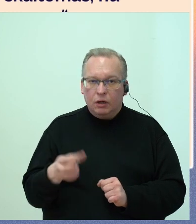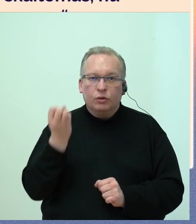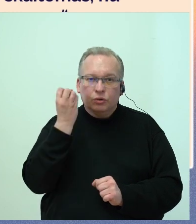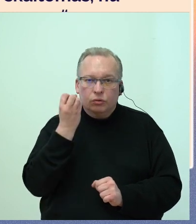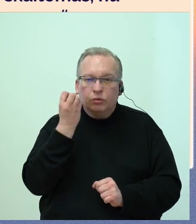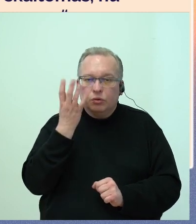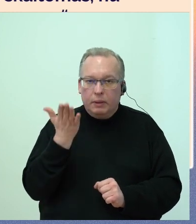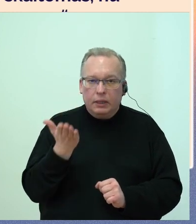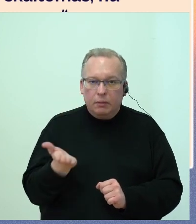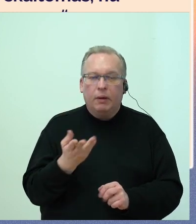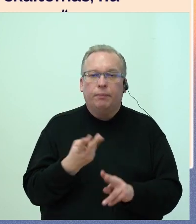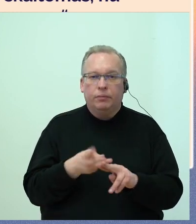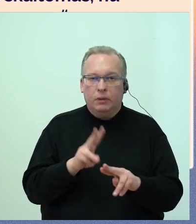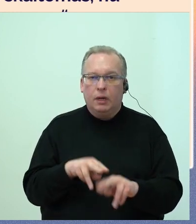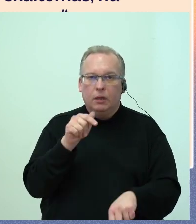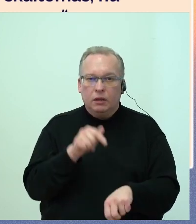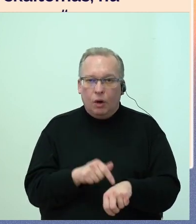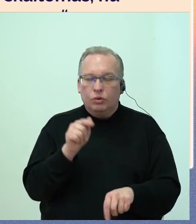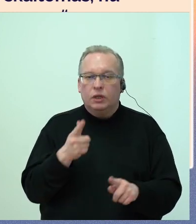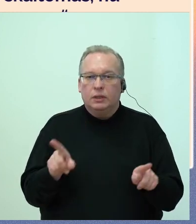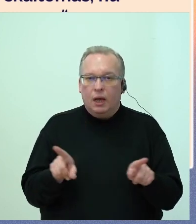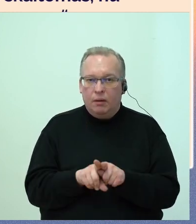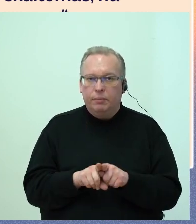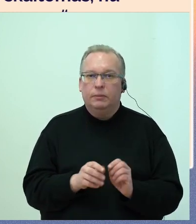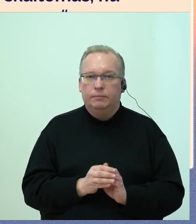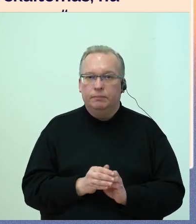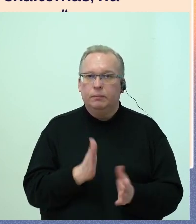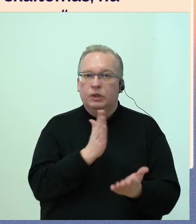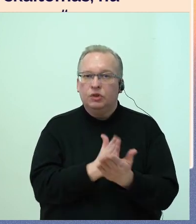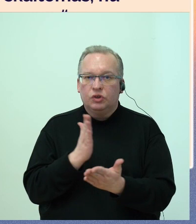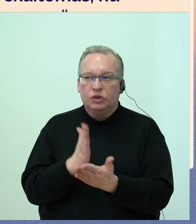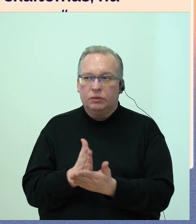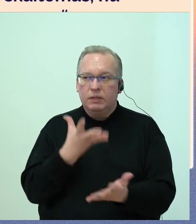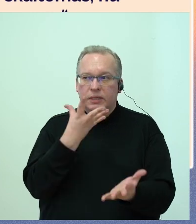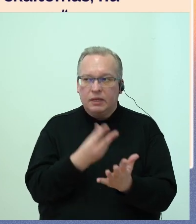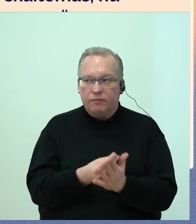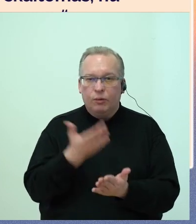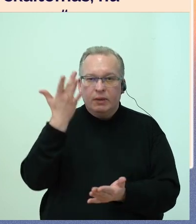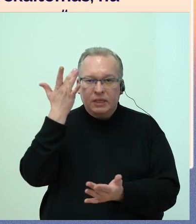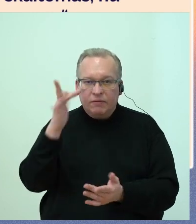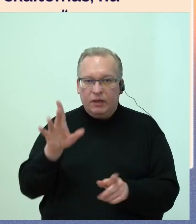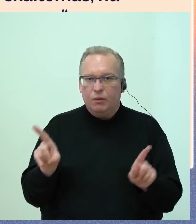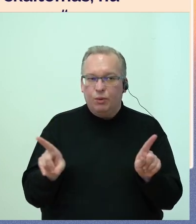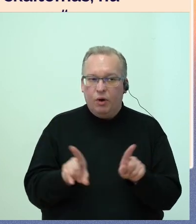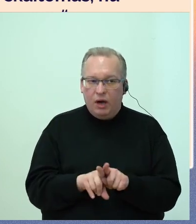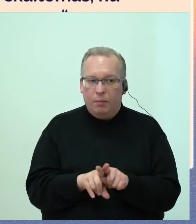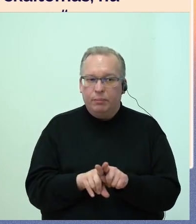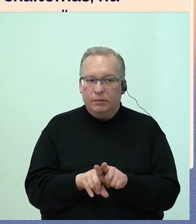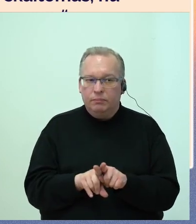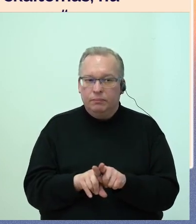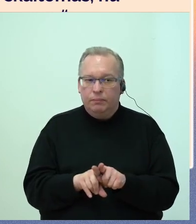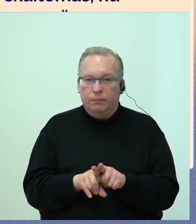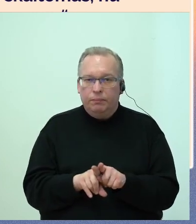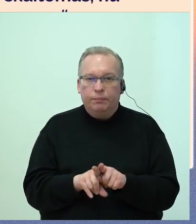kad vis dar jaučiasi tas, ar ne, kad yra tas savų ir svetimų toks